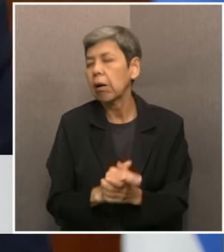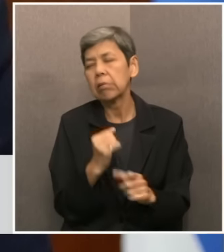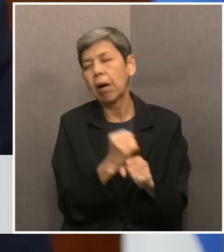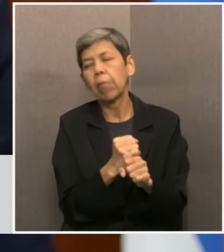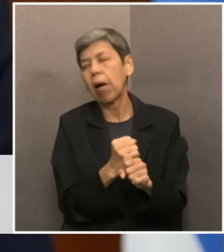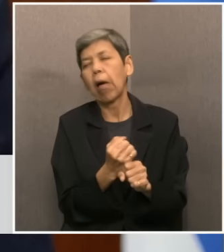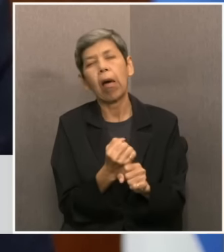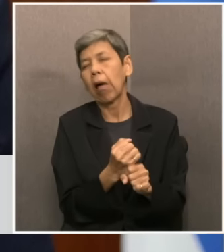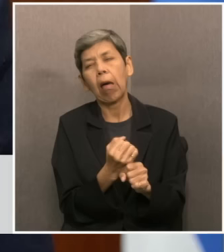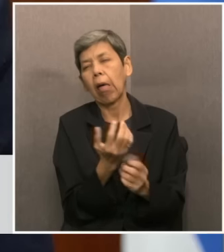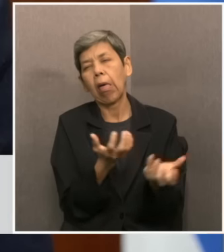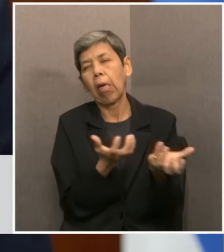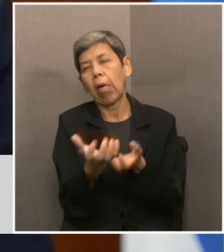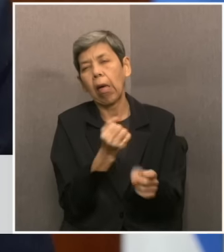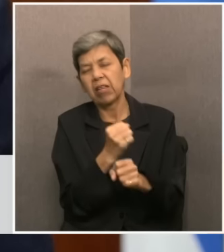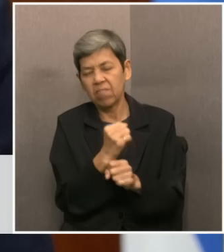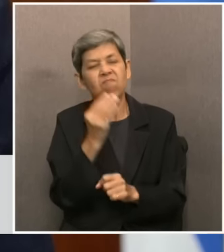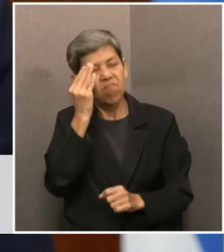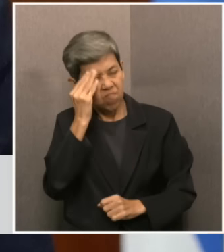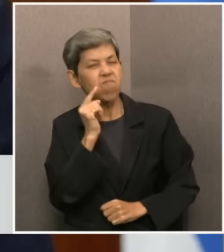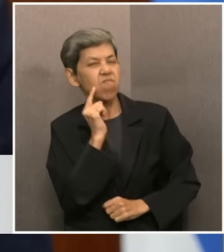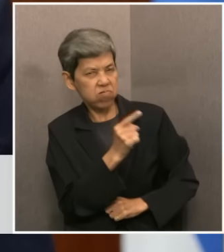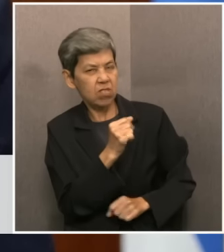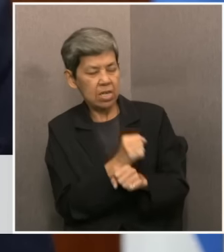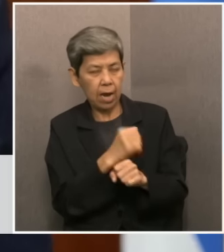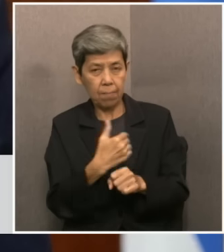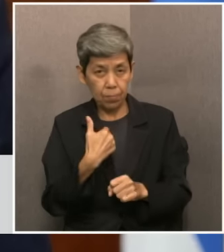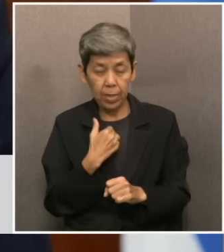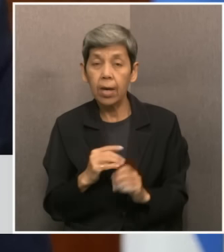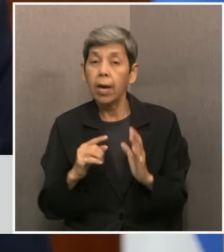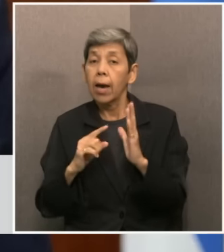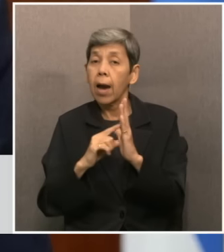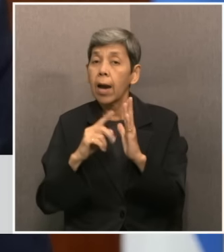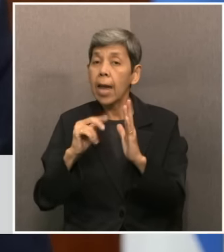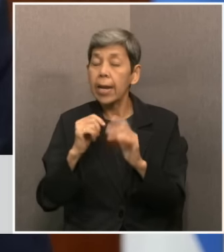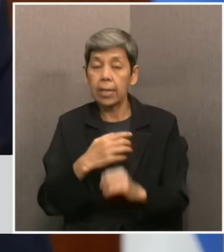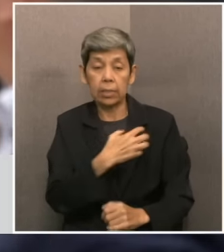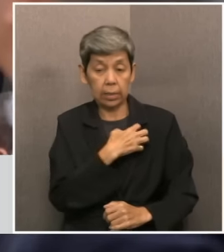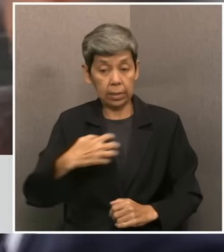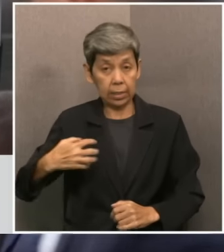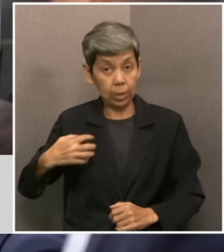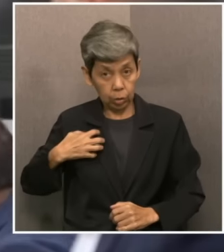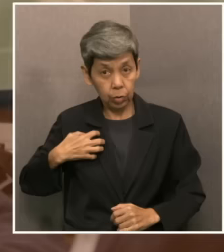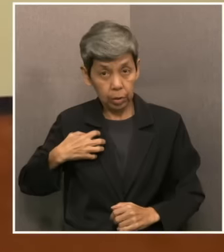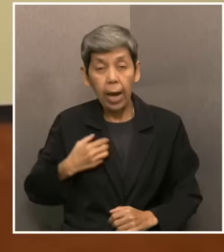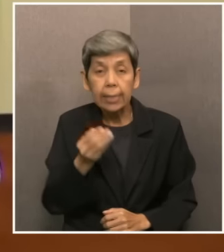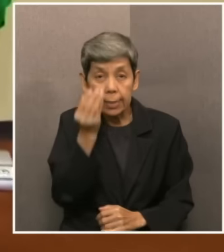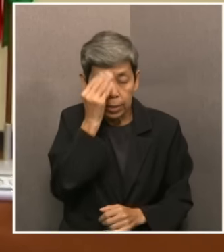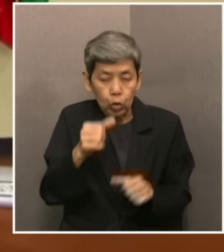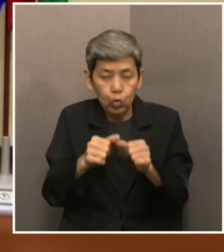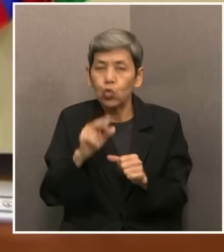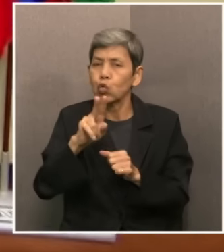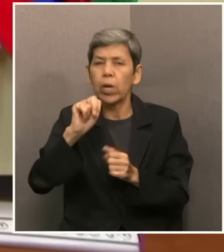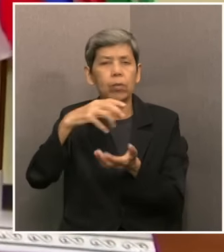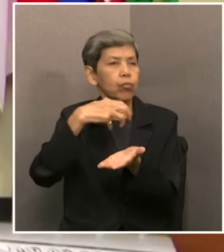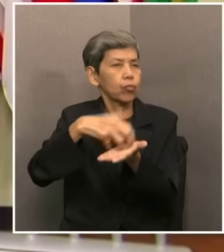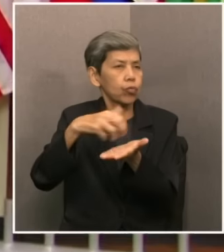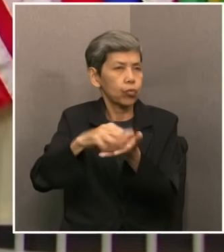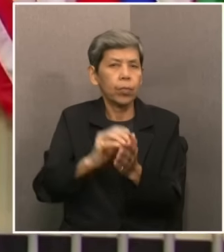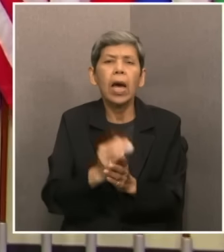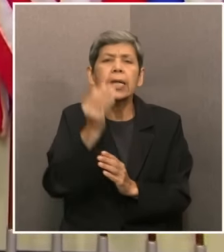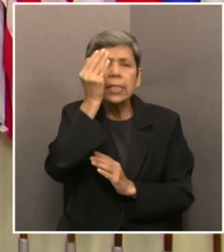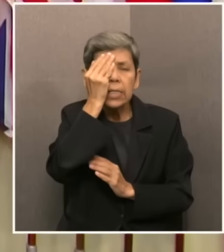คะและอิสราเอลก็จะเอาคืนส่วนแดนนี่เดนอนเอกอัครราชทูตอิสราเอลประจำสหประชาชาติหรือ UN ได้กล่าวว่าอิ